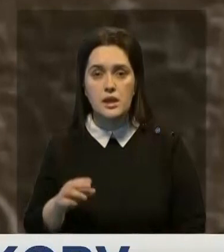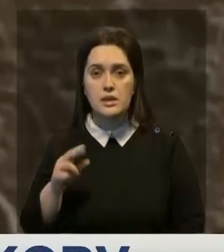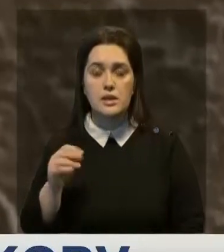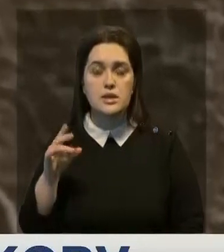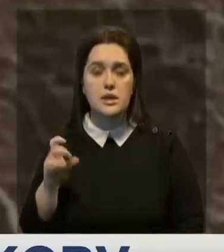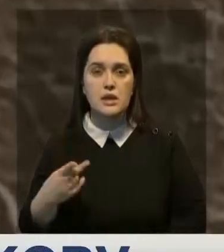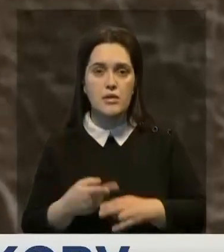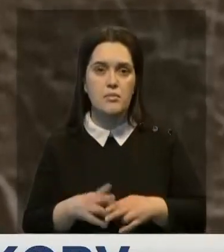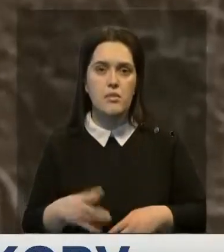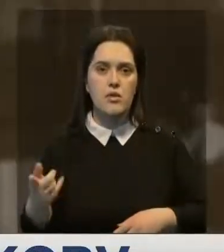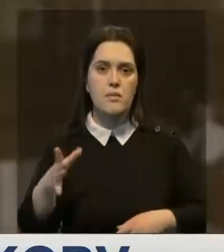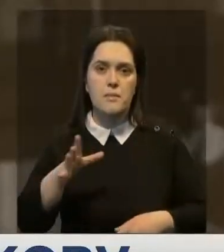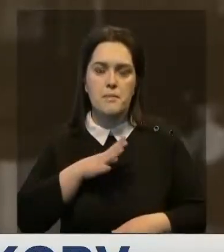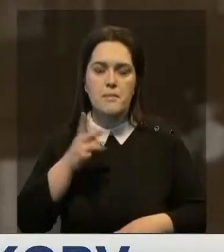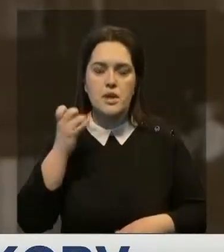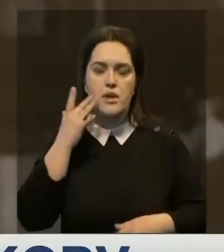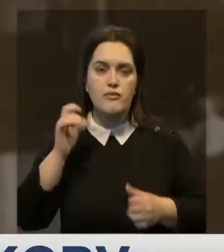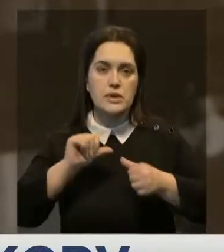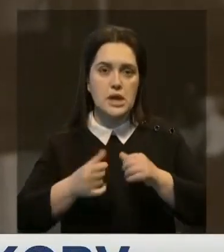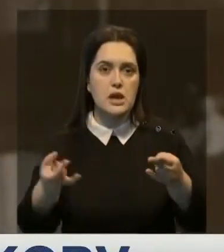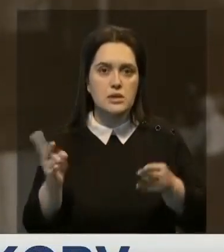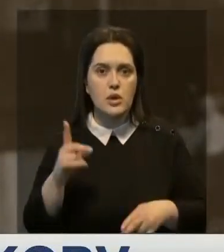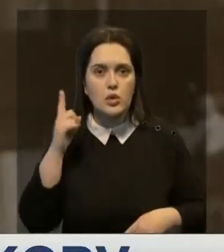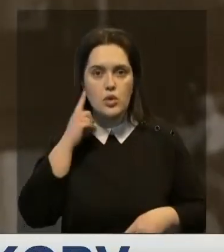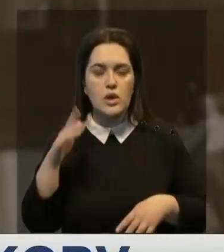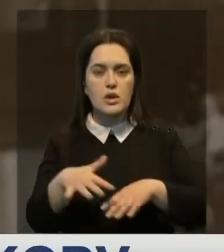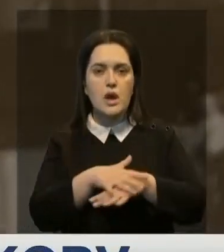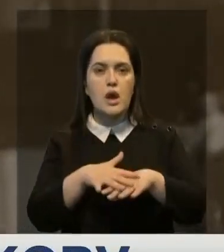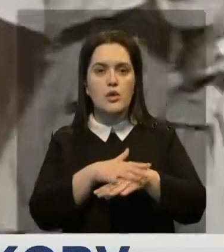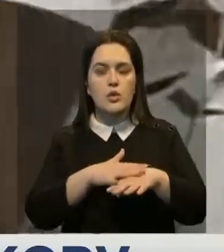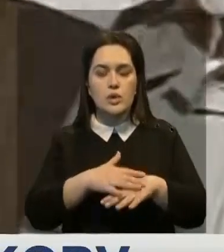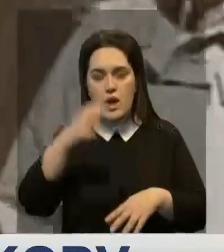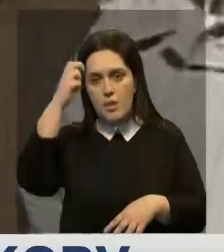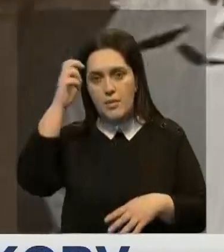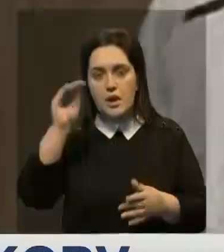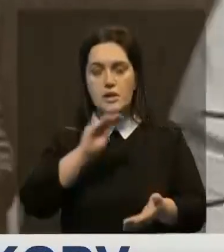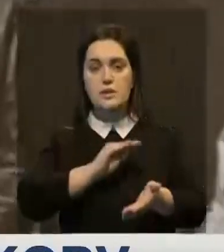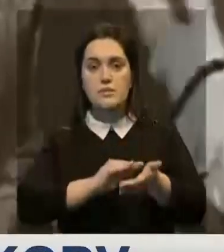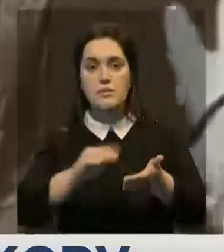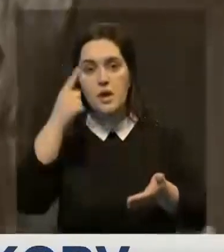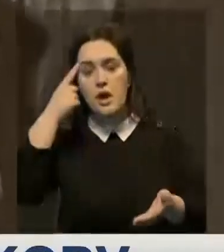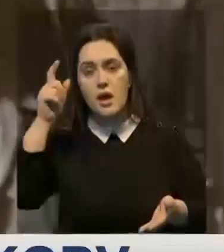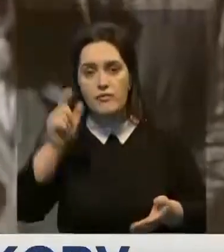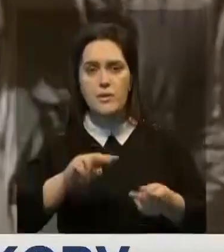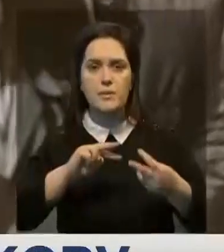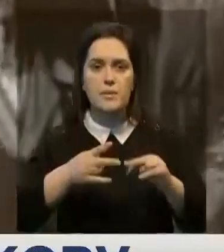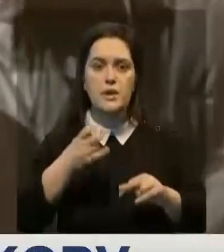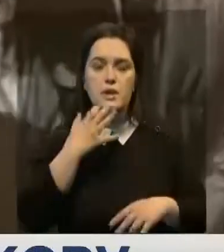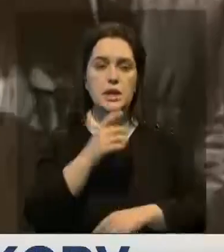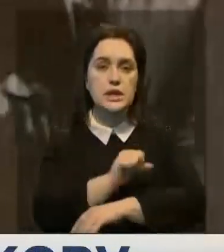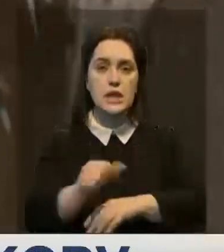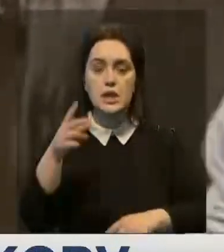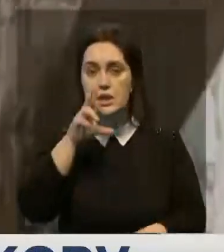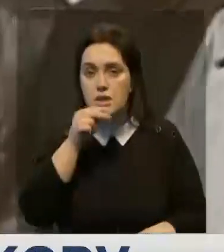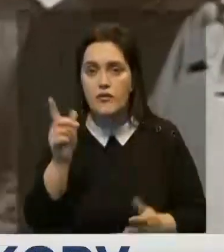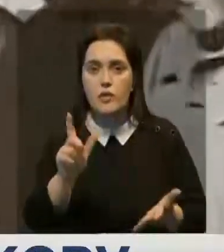немногие шедевры, которые навсегда останутся на слуху в народной памяти. Многие произведения автора переведены на иностранные языки.